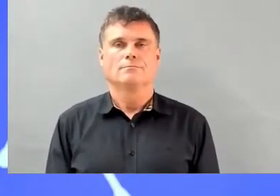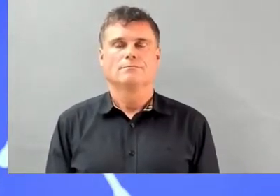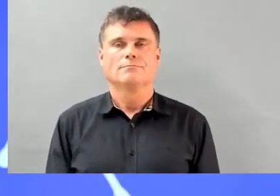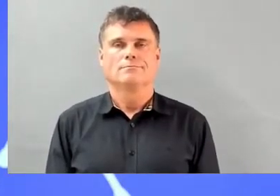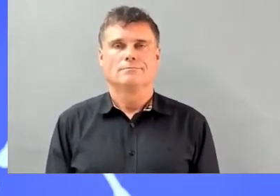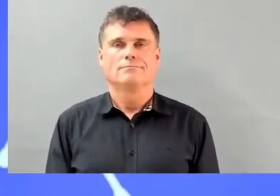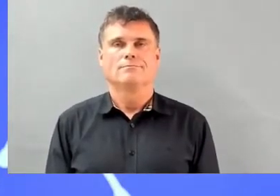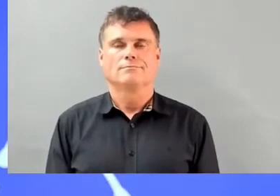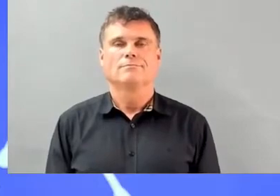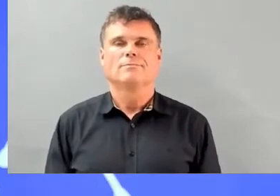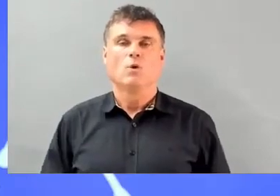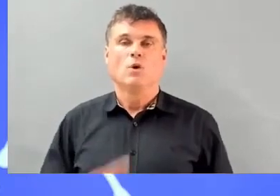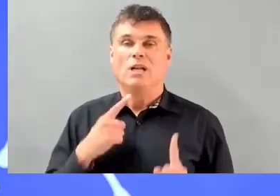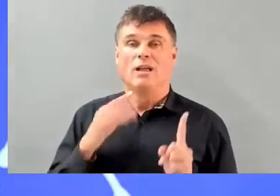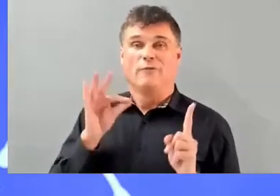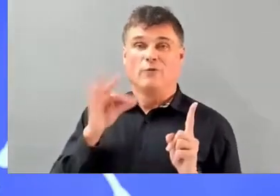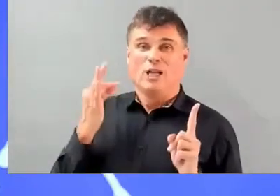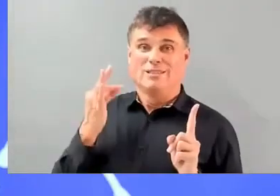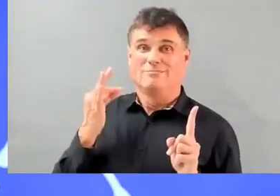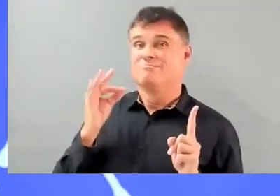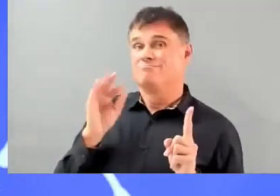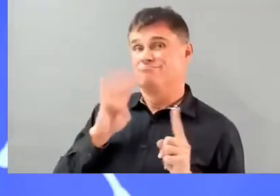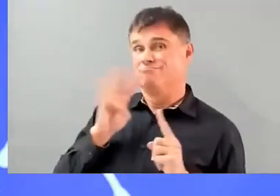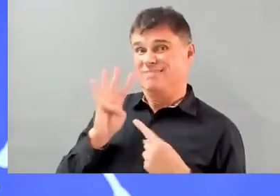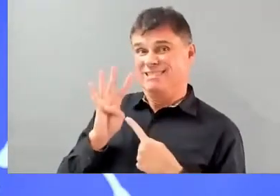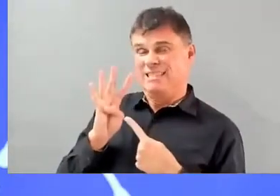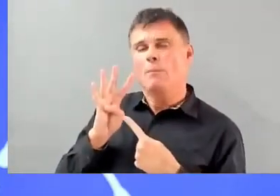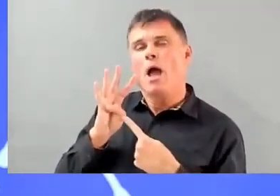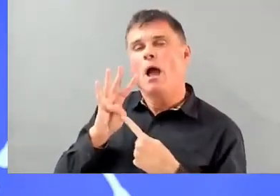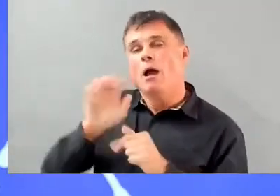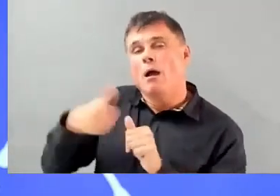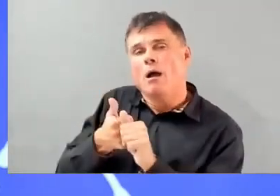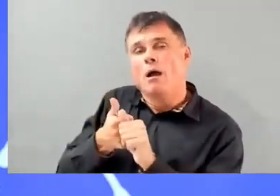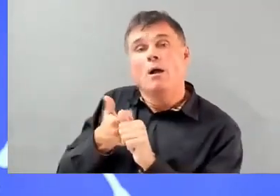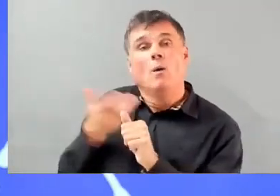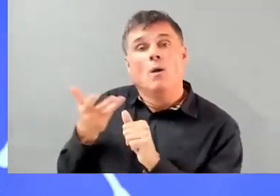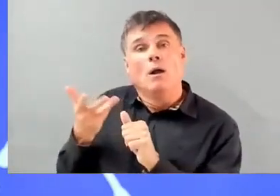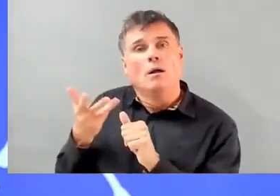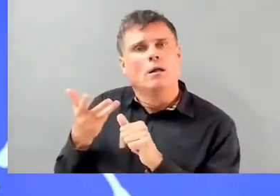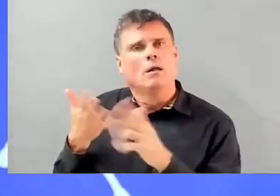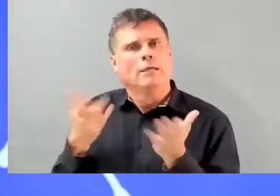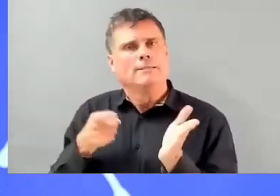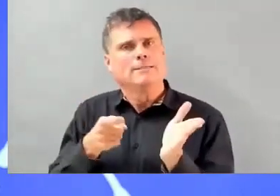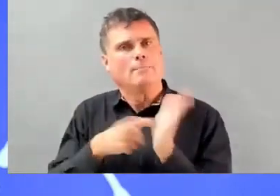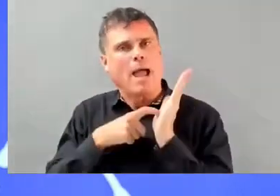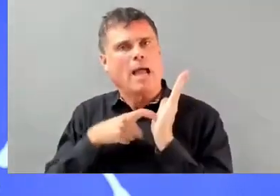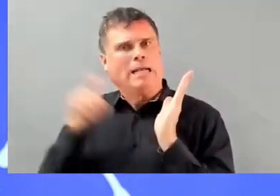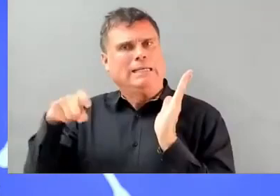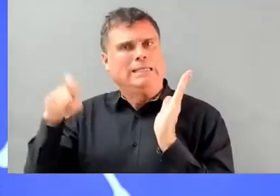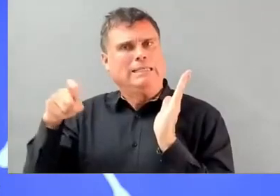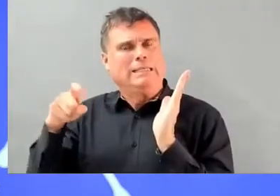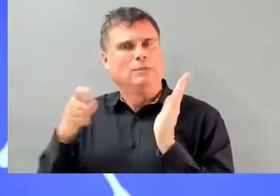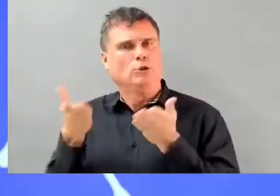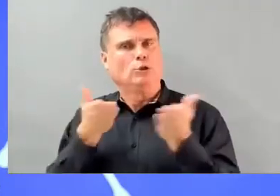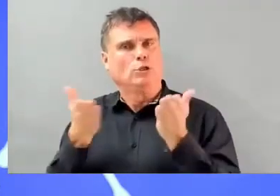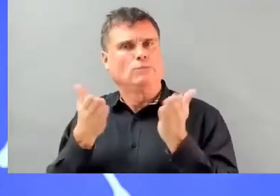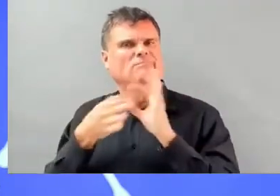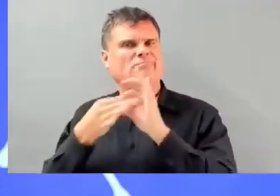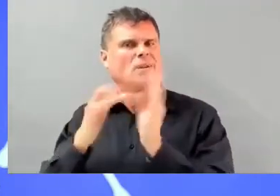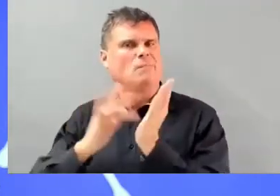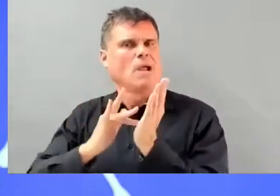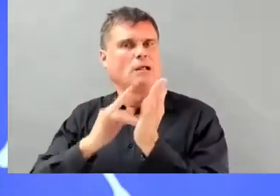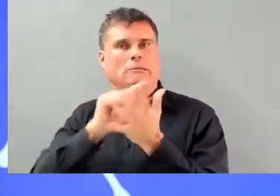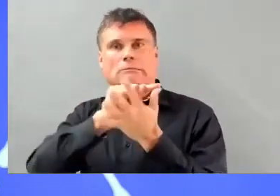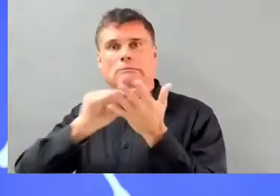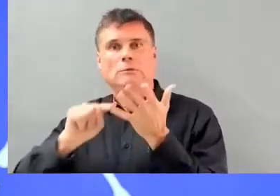336 places pour des autres travailleurs spécialistes des sciences de la santé. Et donc, ça continue, ce travail